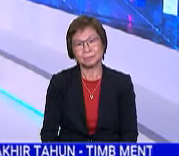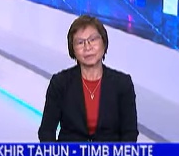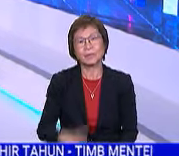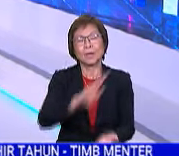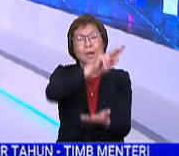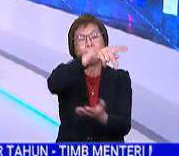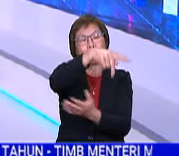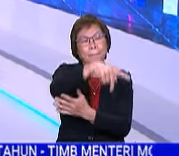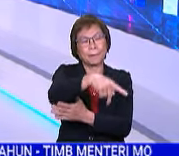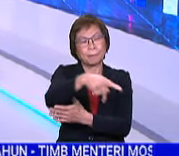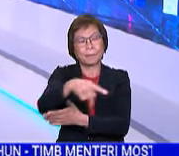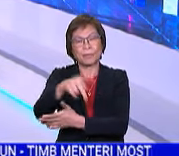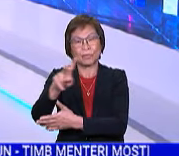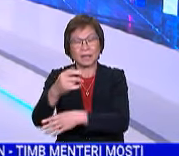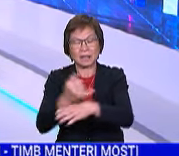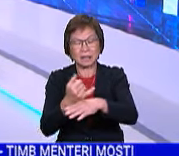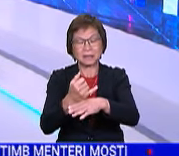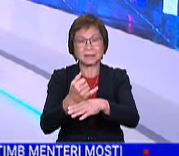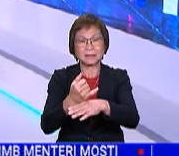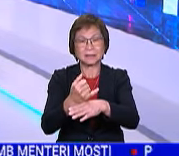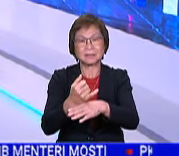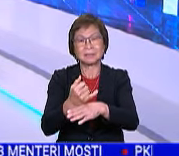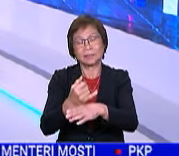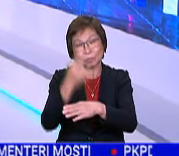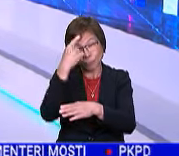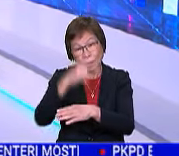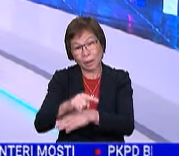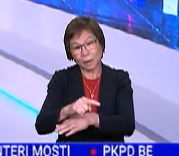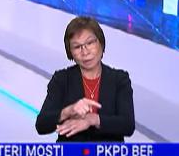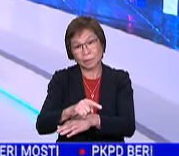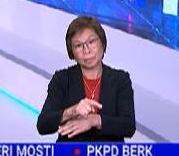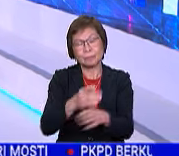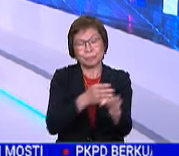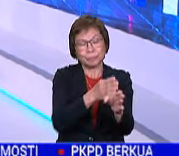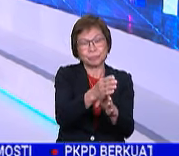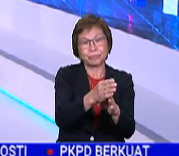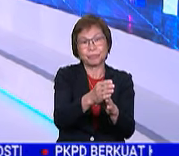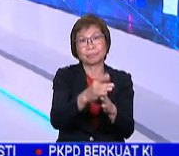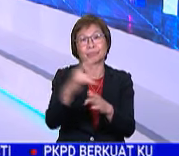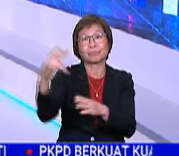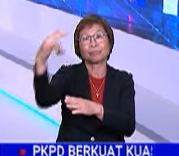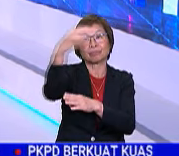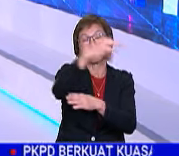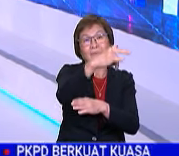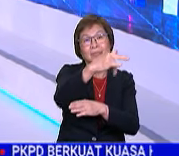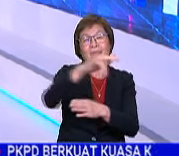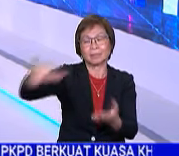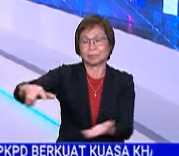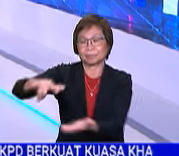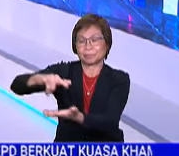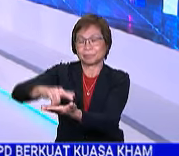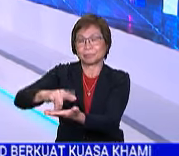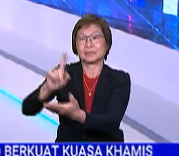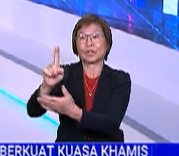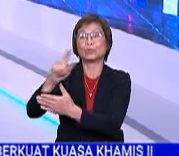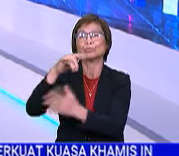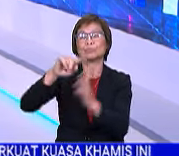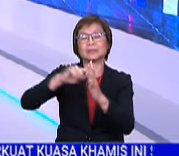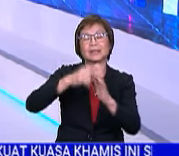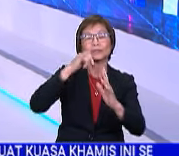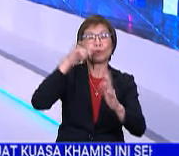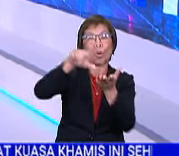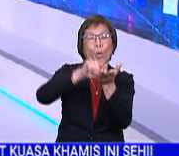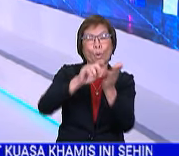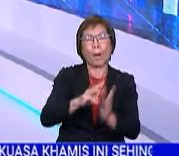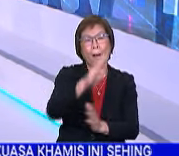Pusat pemberian vaksin industri PPV IN bagi sektor pengangkutan udara beroperasi di KLIA bermula semalam.